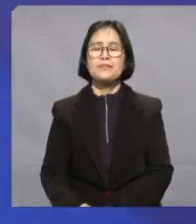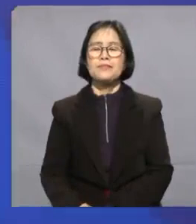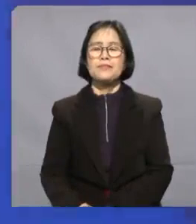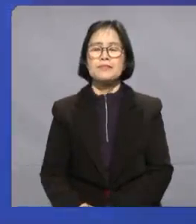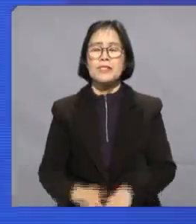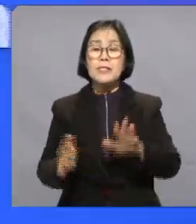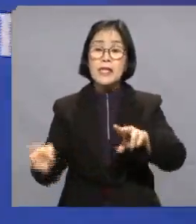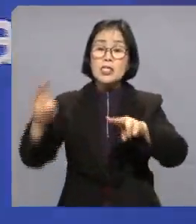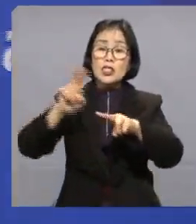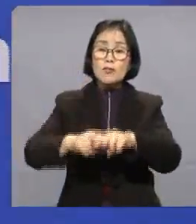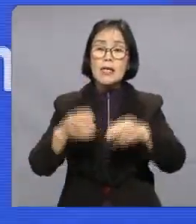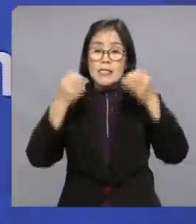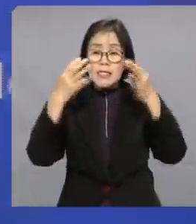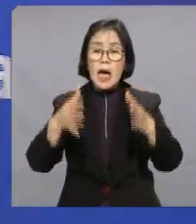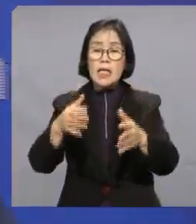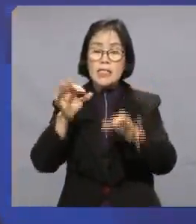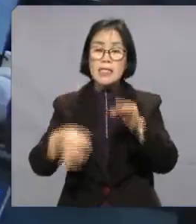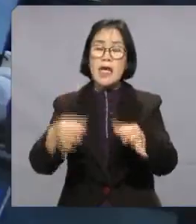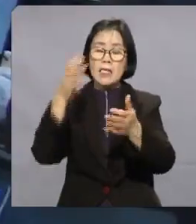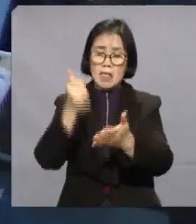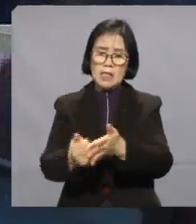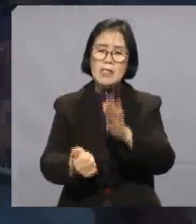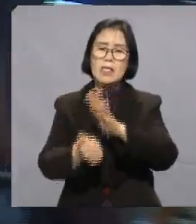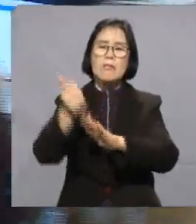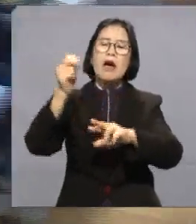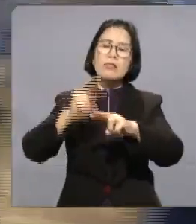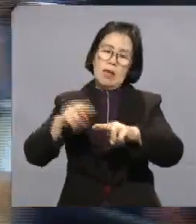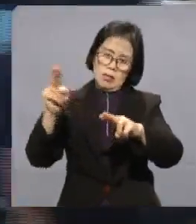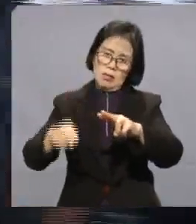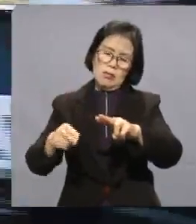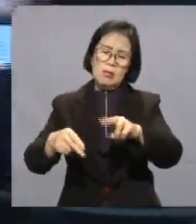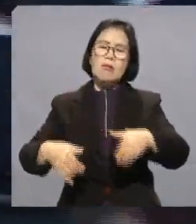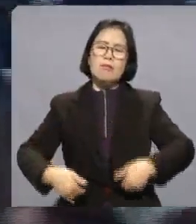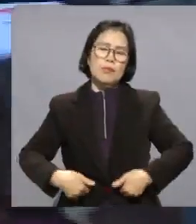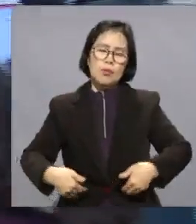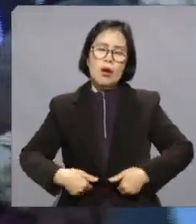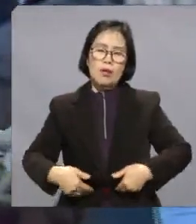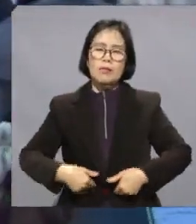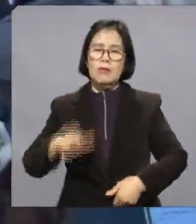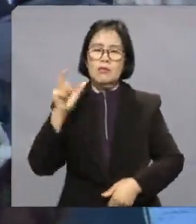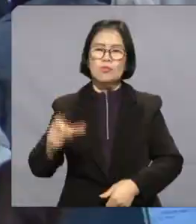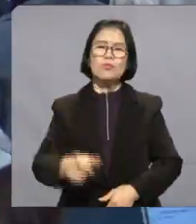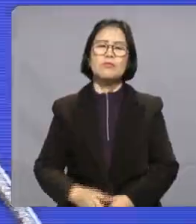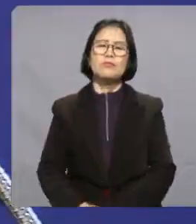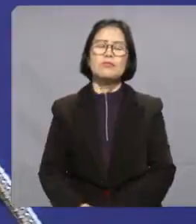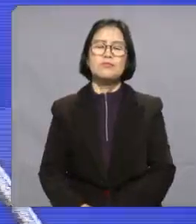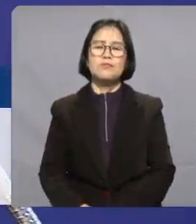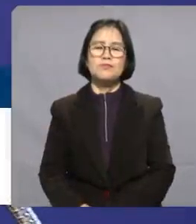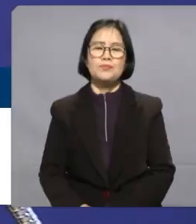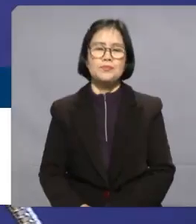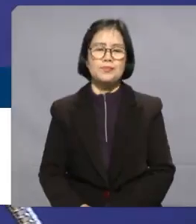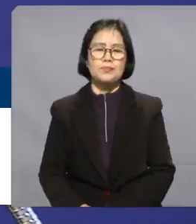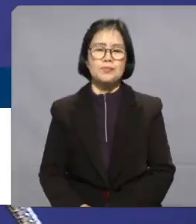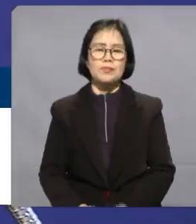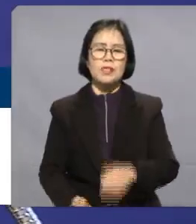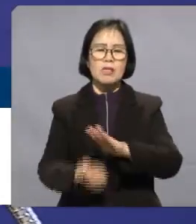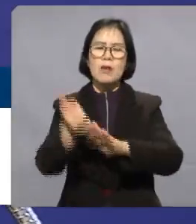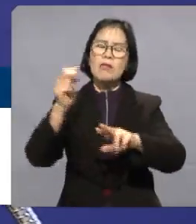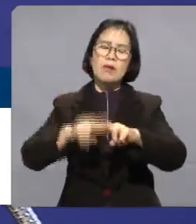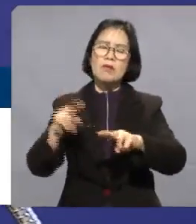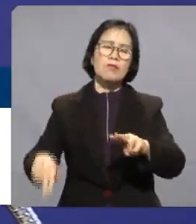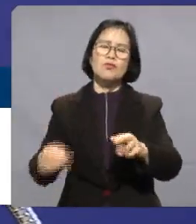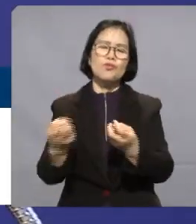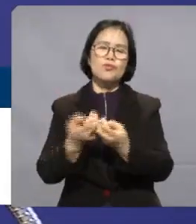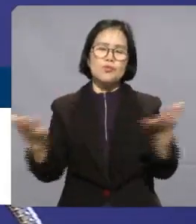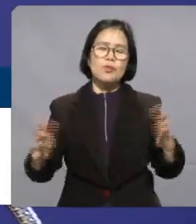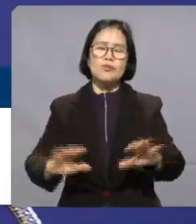취임한 한용구 신한은행장 역시 희망퇴직이 불가피한 상황임을 강조했습니다. 희망퇴직은 불가피합니다. 그래서